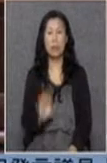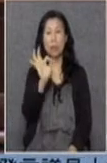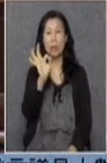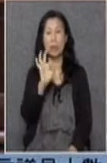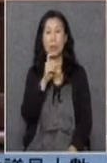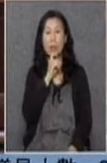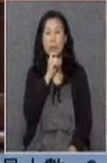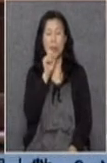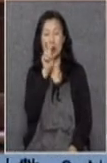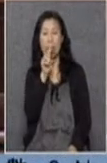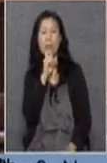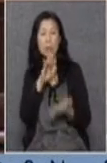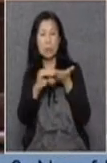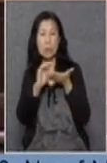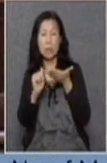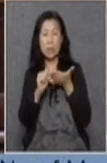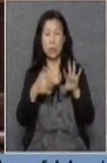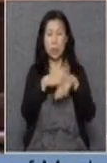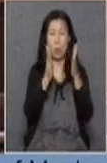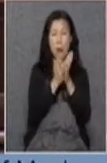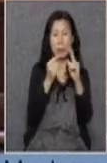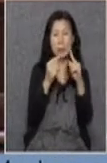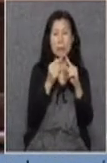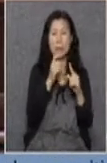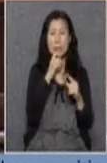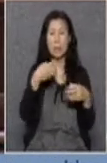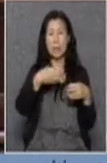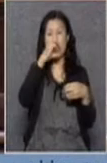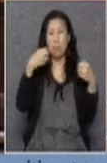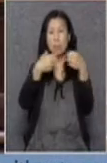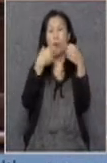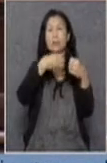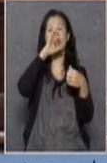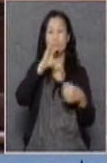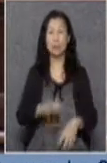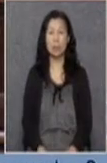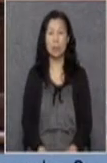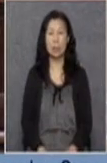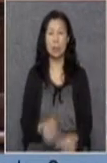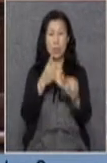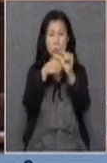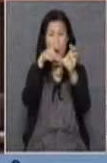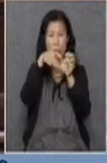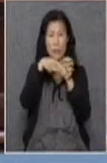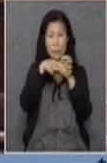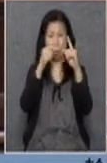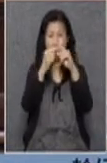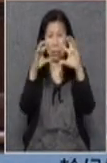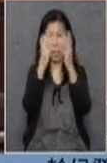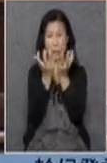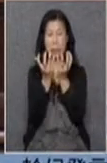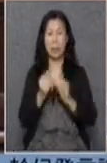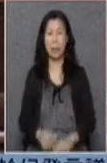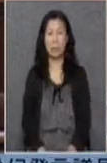竿見影令到大家飲得杯落的。譬如中產呢，